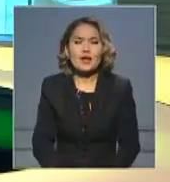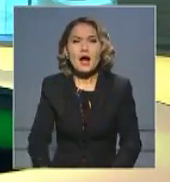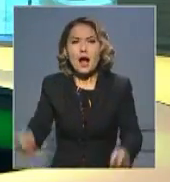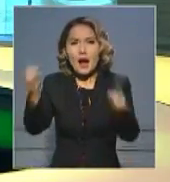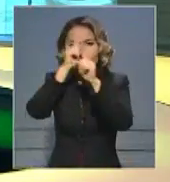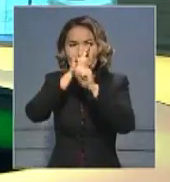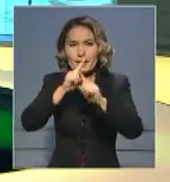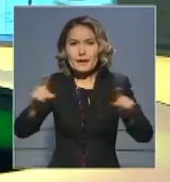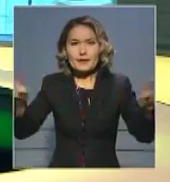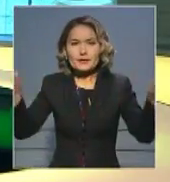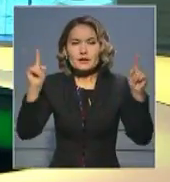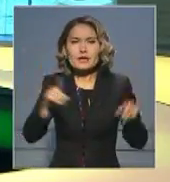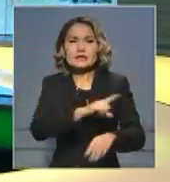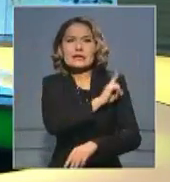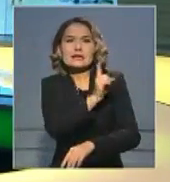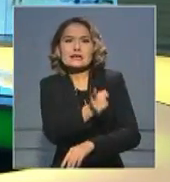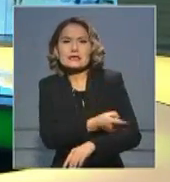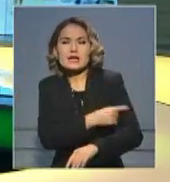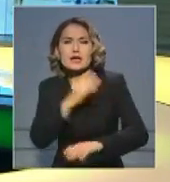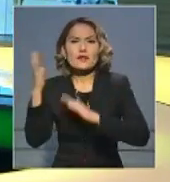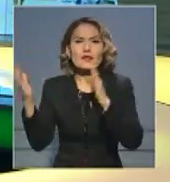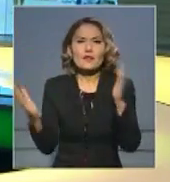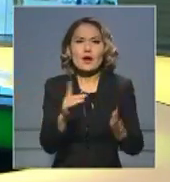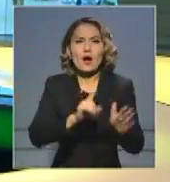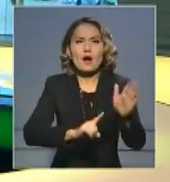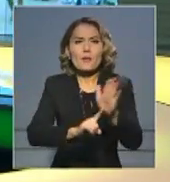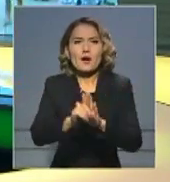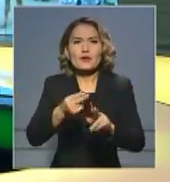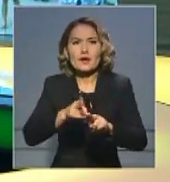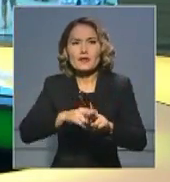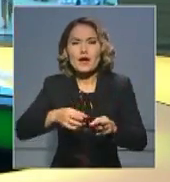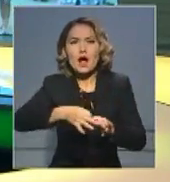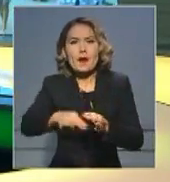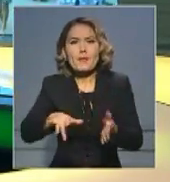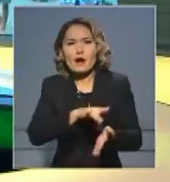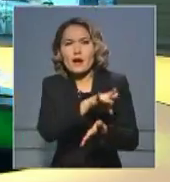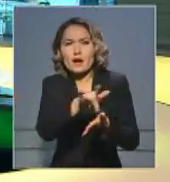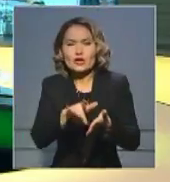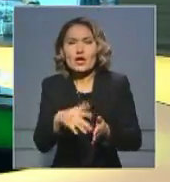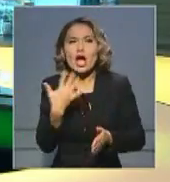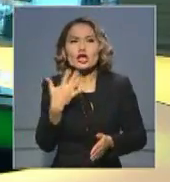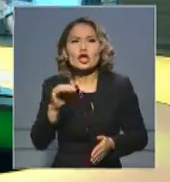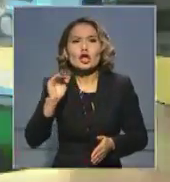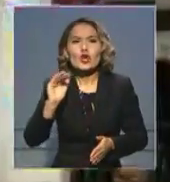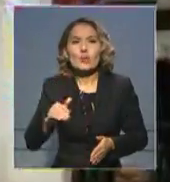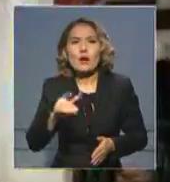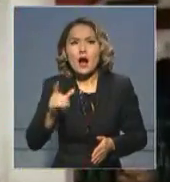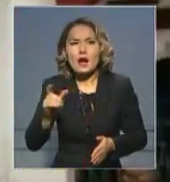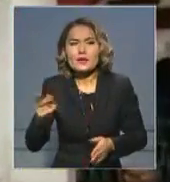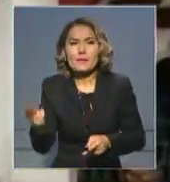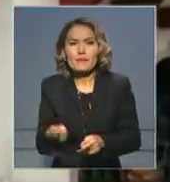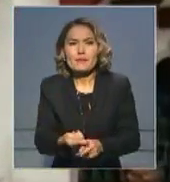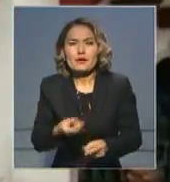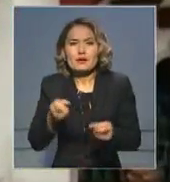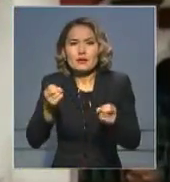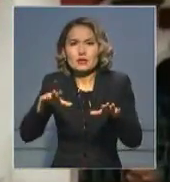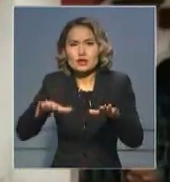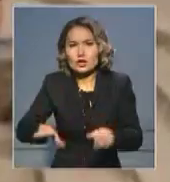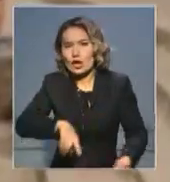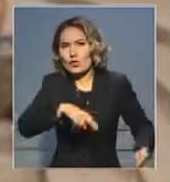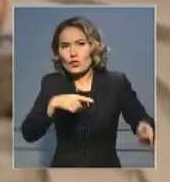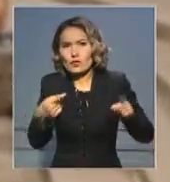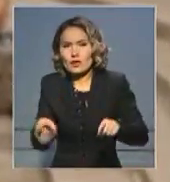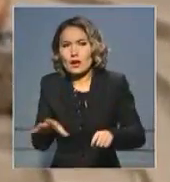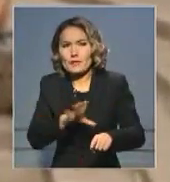Мексикаға Патрисия атты дүлей дауыл таяп қалды. Осыған байланысты Халиска штатының билігі 50 мың адамды шұғыл түрде қауіпсіз жерге көшіріп жатыр.